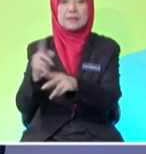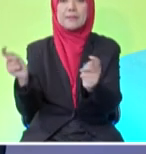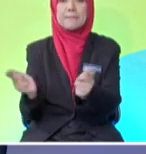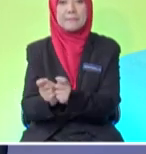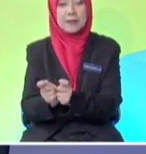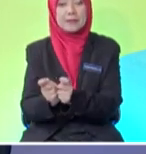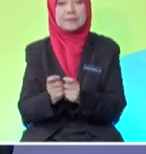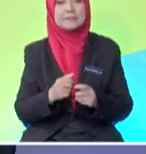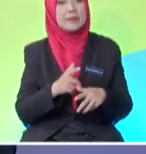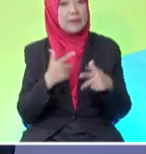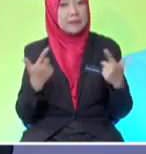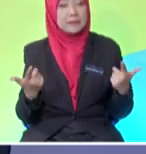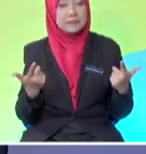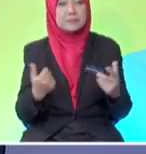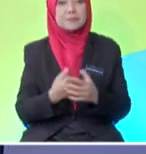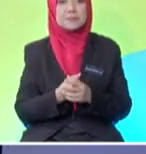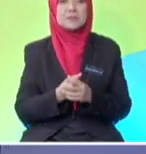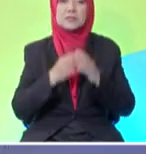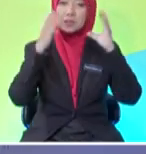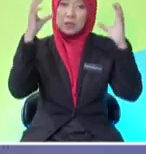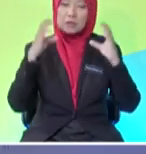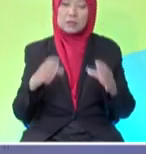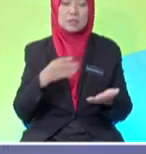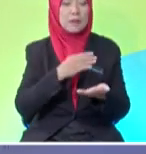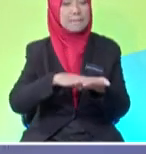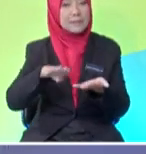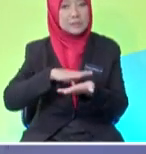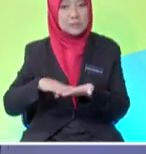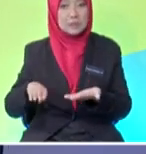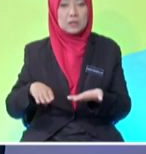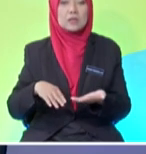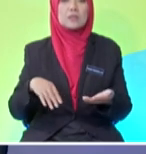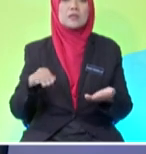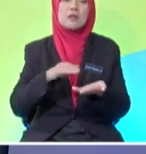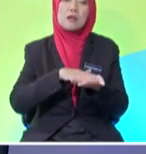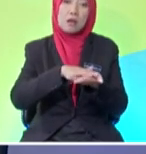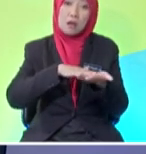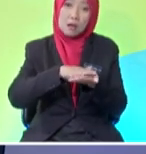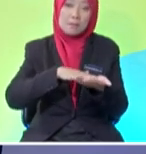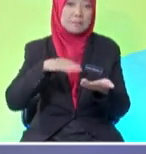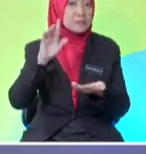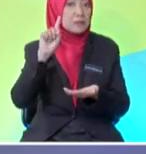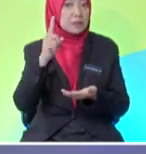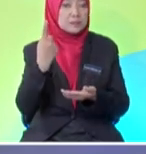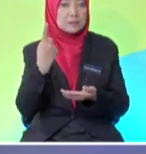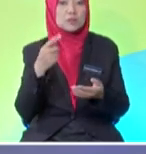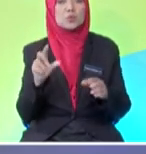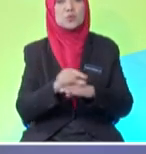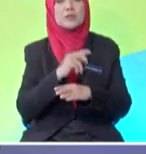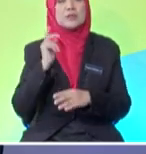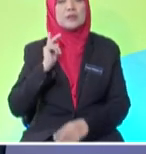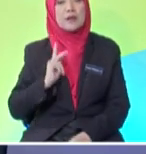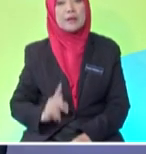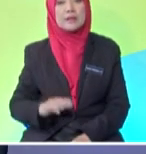Oke kayaknya pembersihan Biasanya kita lakukan dengan kaidah kita lap ka saja ala-ala kita ini dengan menggunakan kain yang